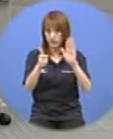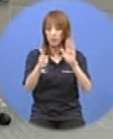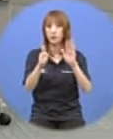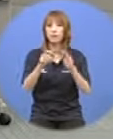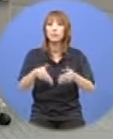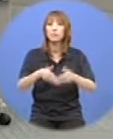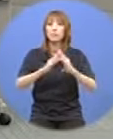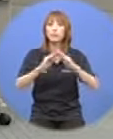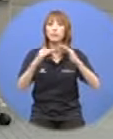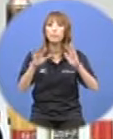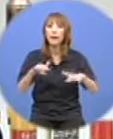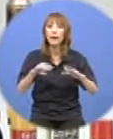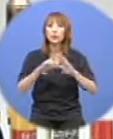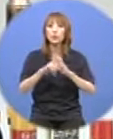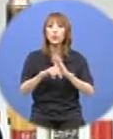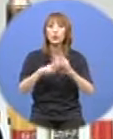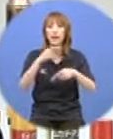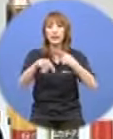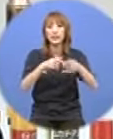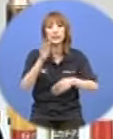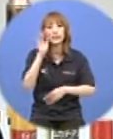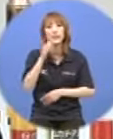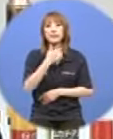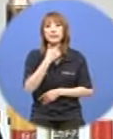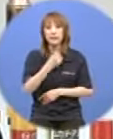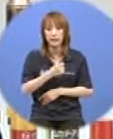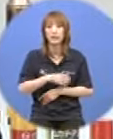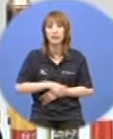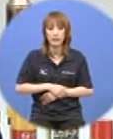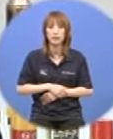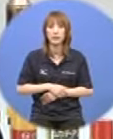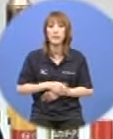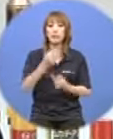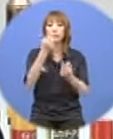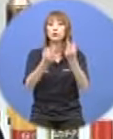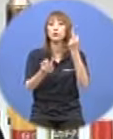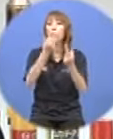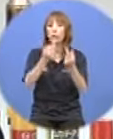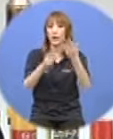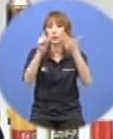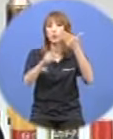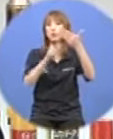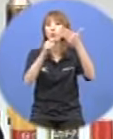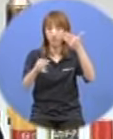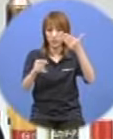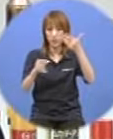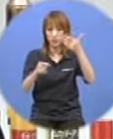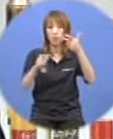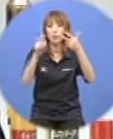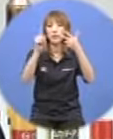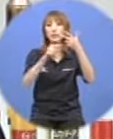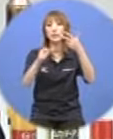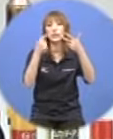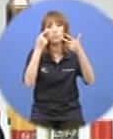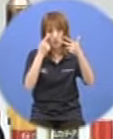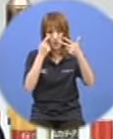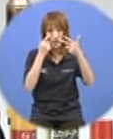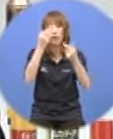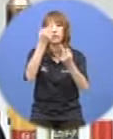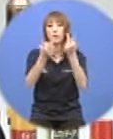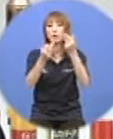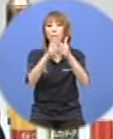から伺えたらと思うんですが、 上山栄一郎は9人兄弟の7番目でして、 はい、 まあ、男でいうと上から4番